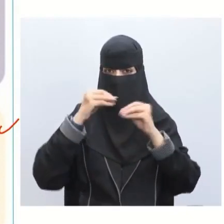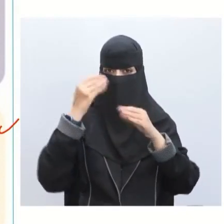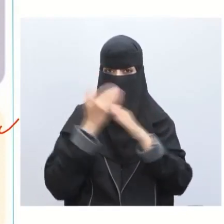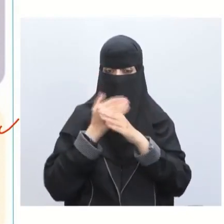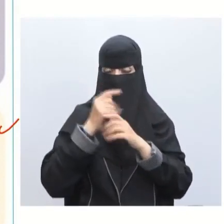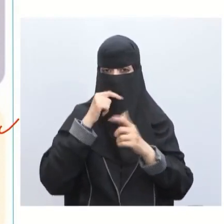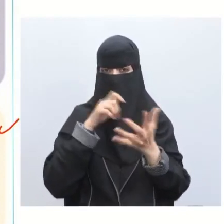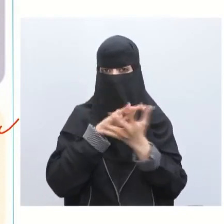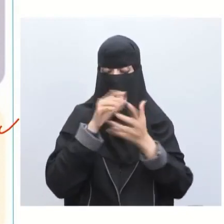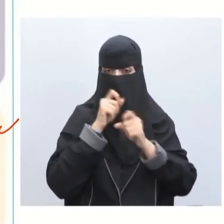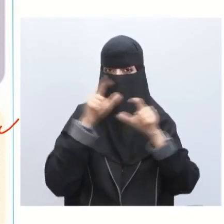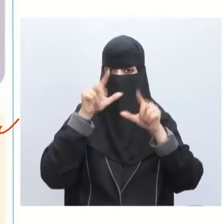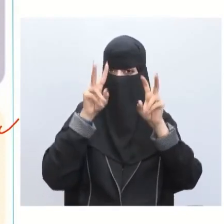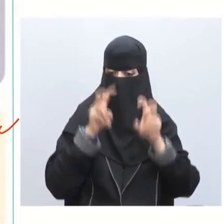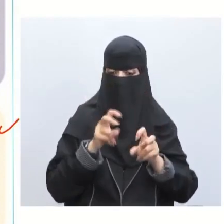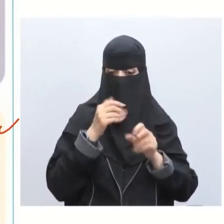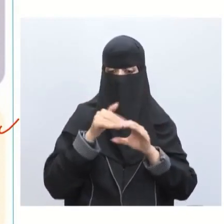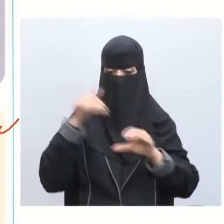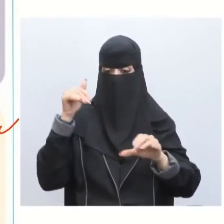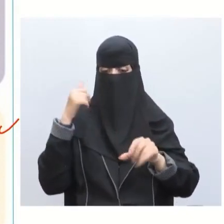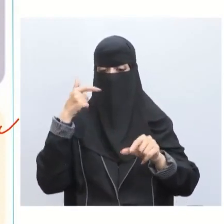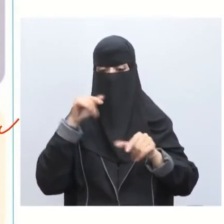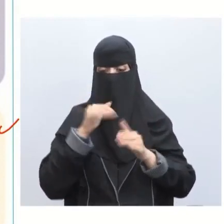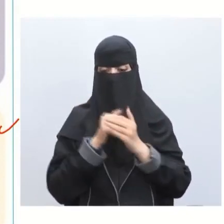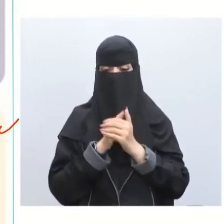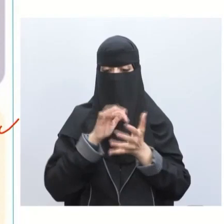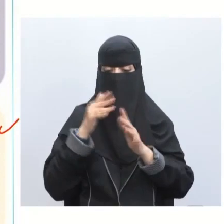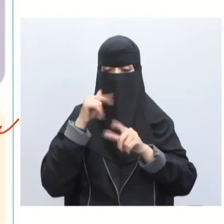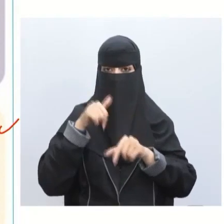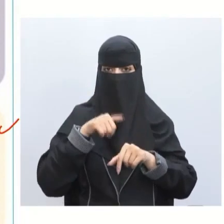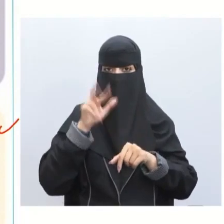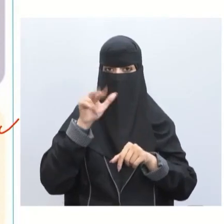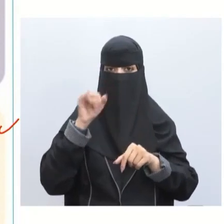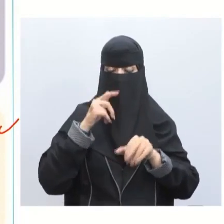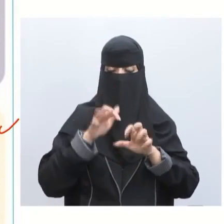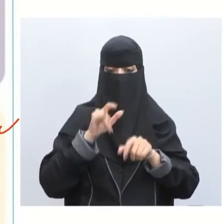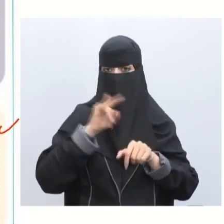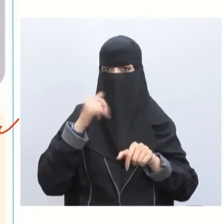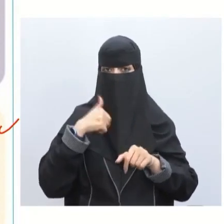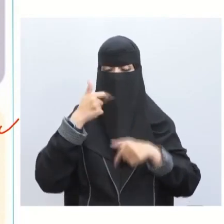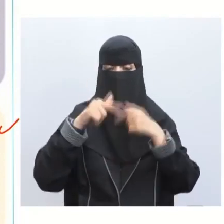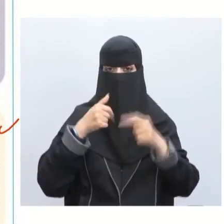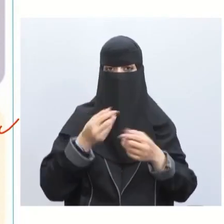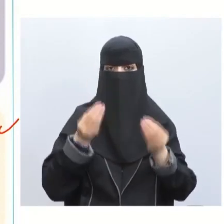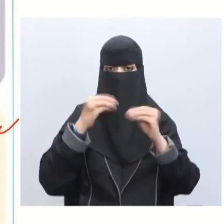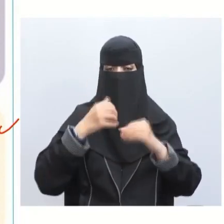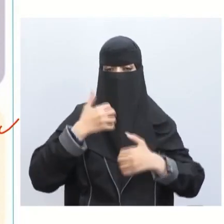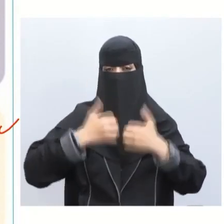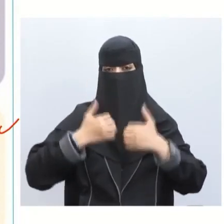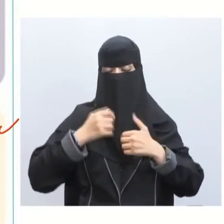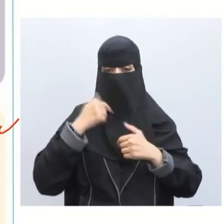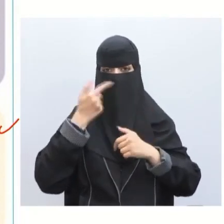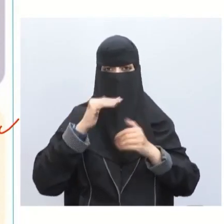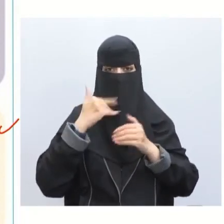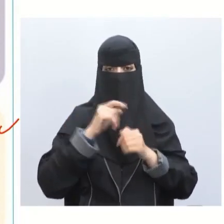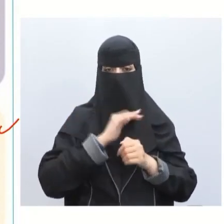باذى واضح فيتوقف ويتراجع اما المتنمر الالكتروني فانه يقلل احساس